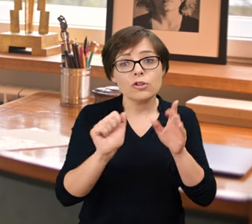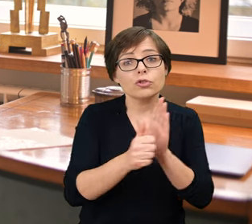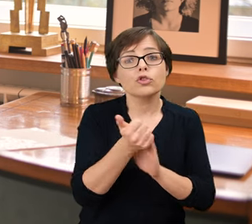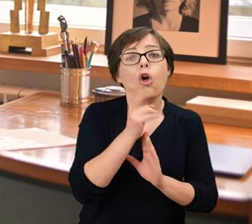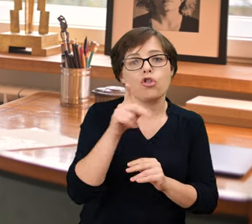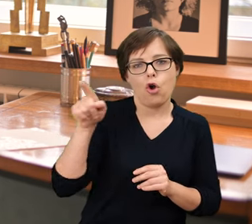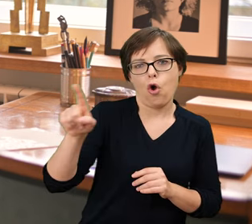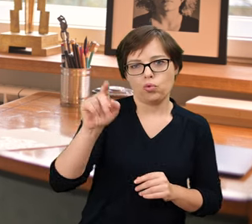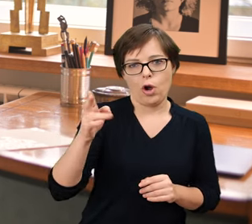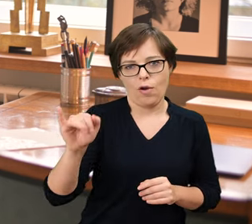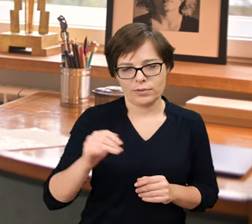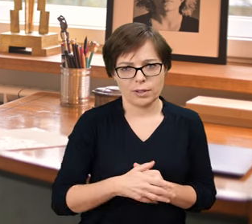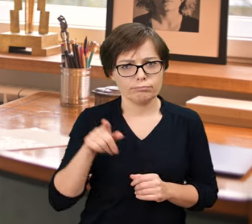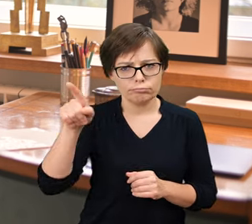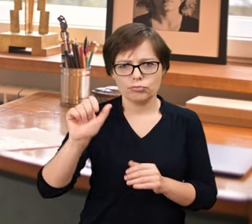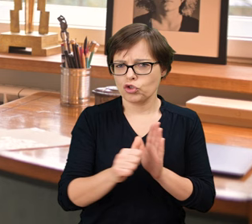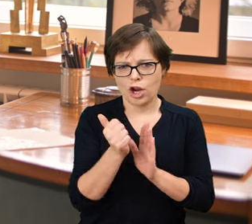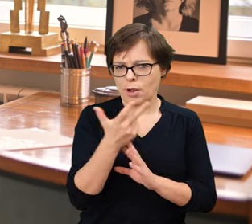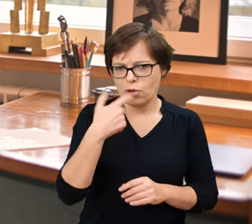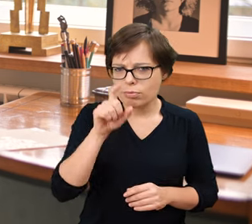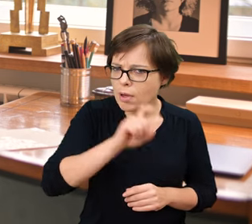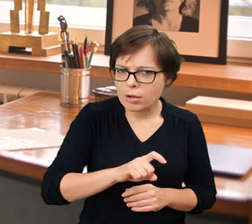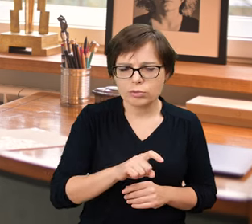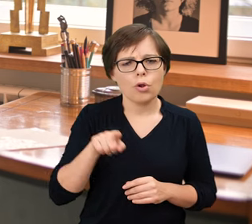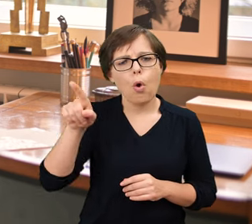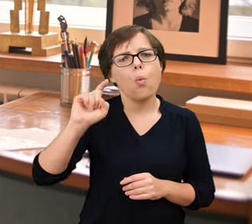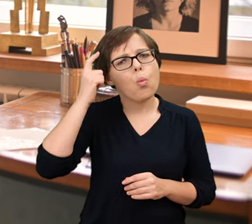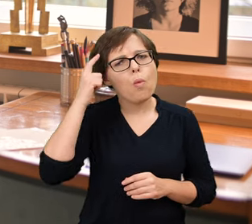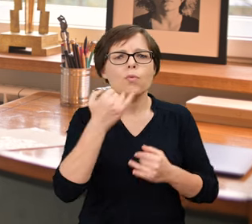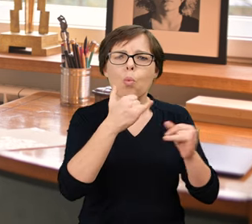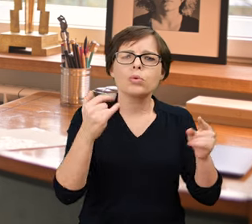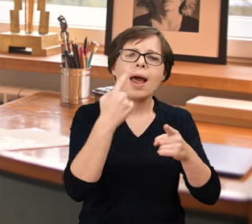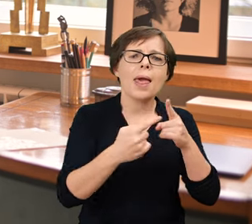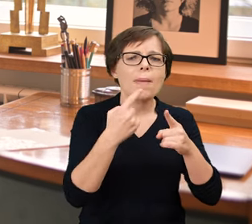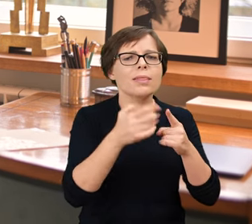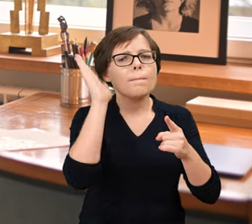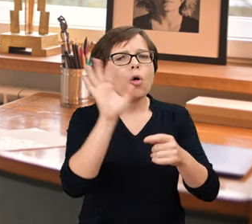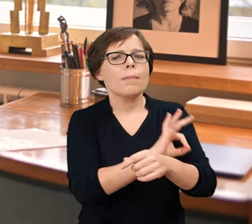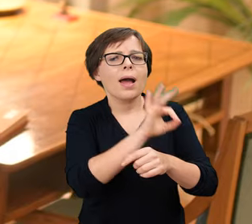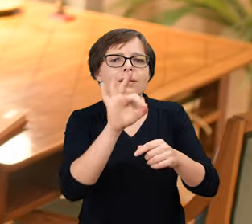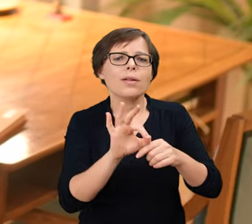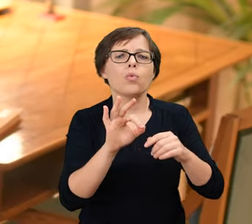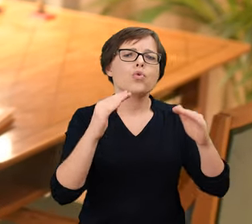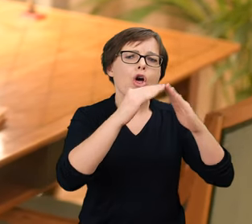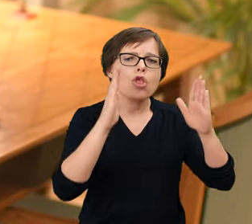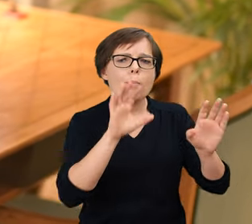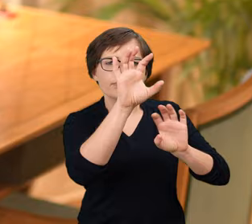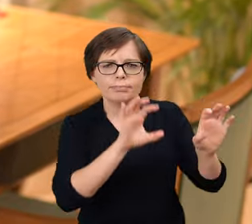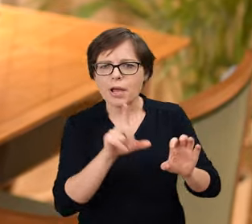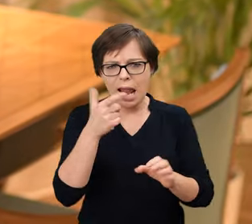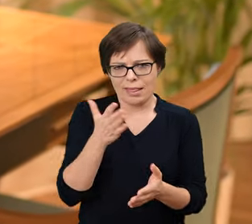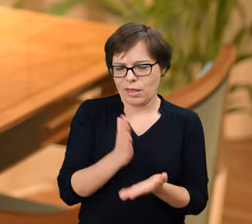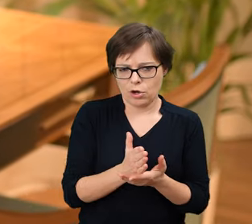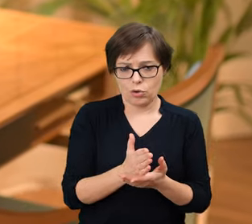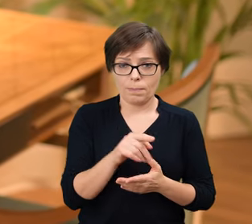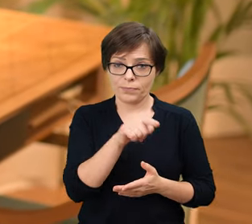Żurakowskiego. To był niezły rzeźbiarz, głównie rzeźbił elementy architektoniczne, ale nie tylko. Ta rzeźba,